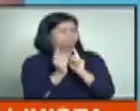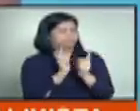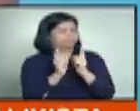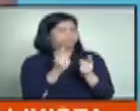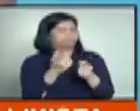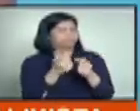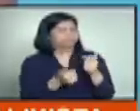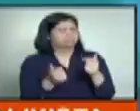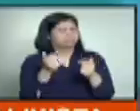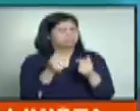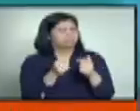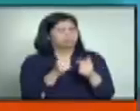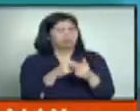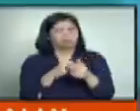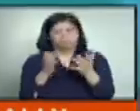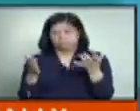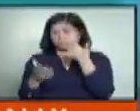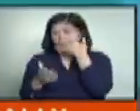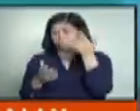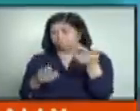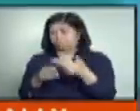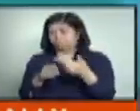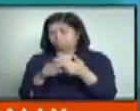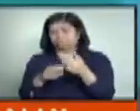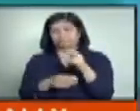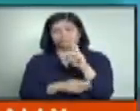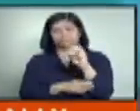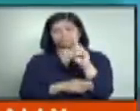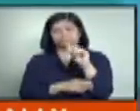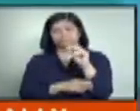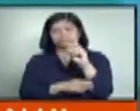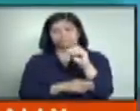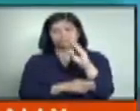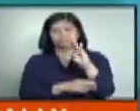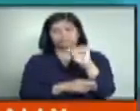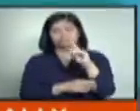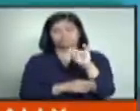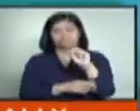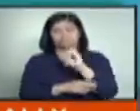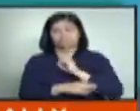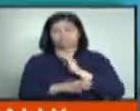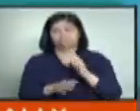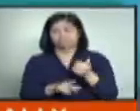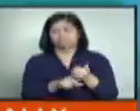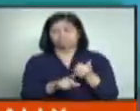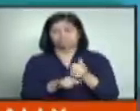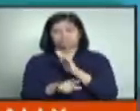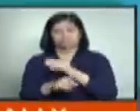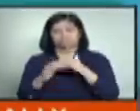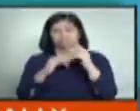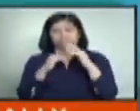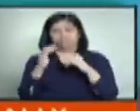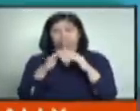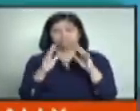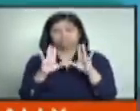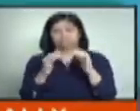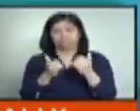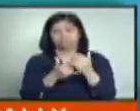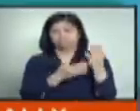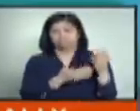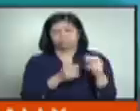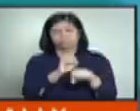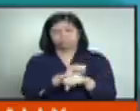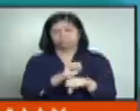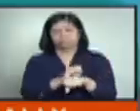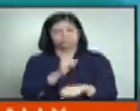Genesis. Yung PM ito po, lang kausapin na natin si Rolando Bagayas, ang may-ari mismo ng inyong construction company na